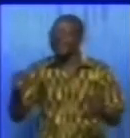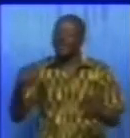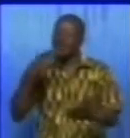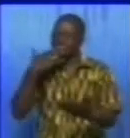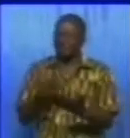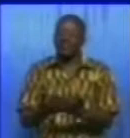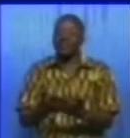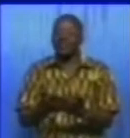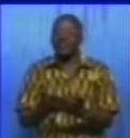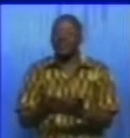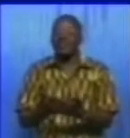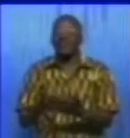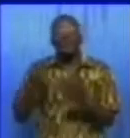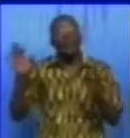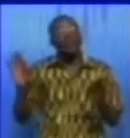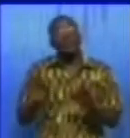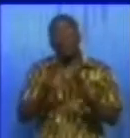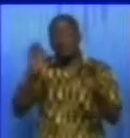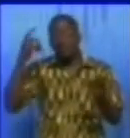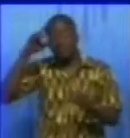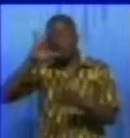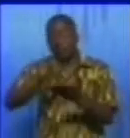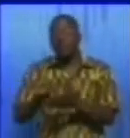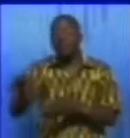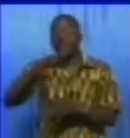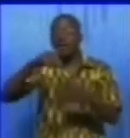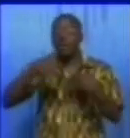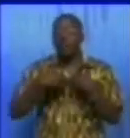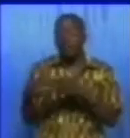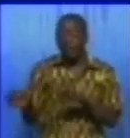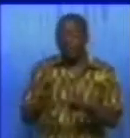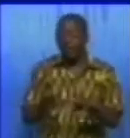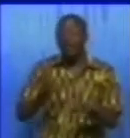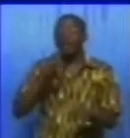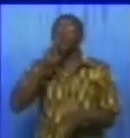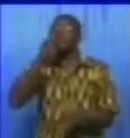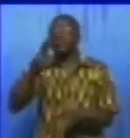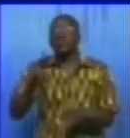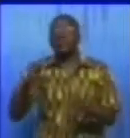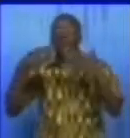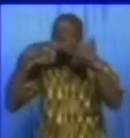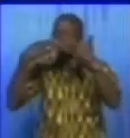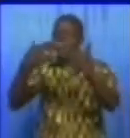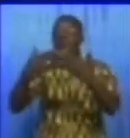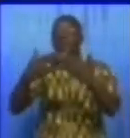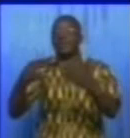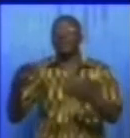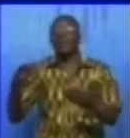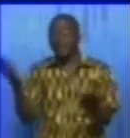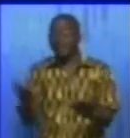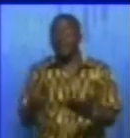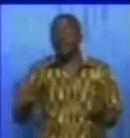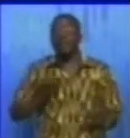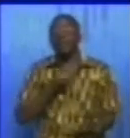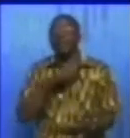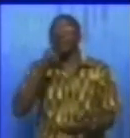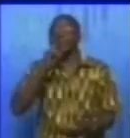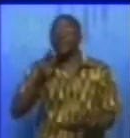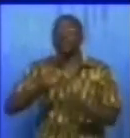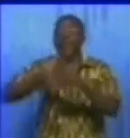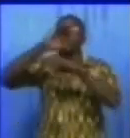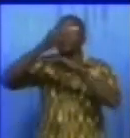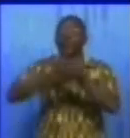que ce genre d'initiative soit salué. Ici nous sommes à Gorom. La